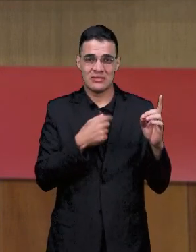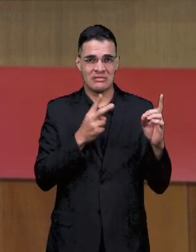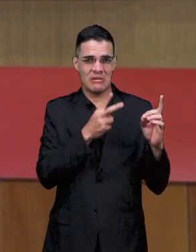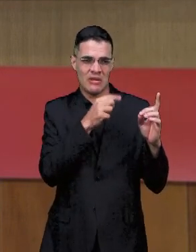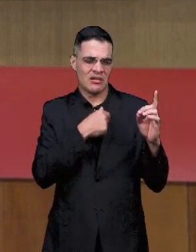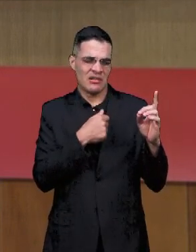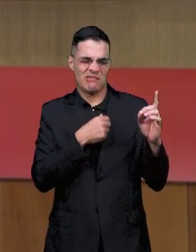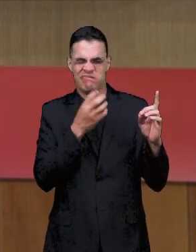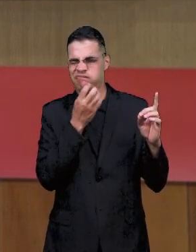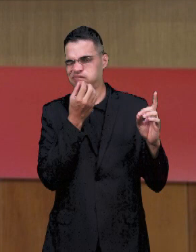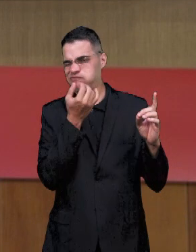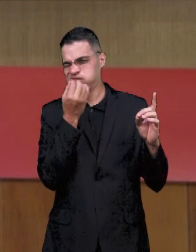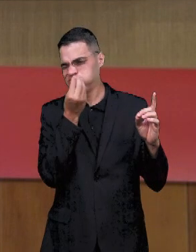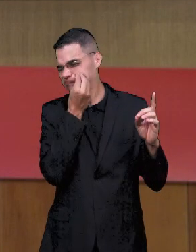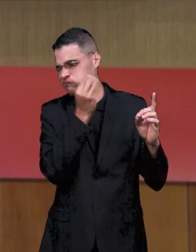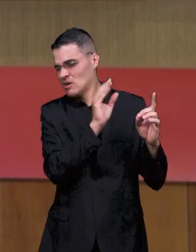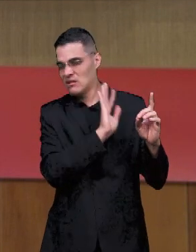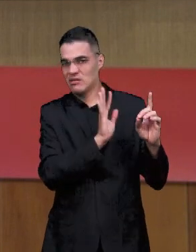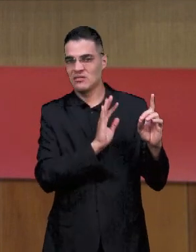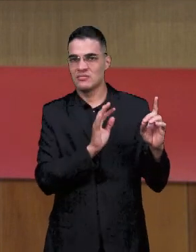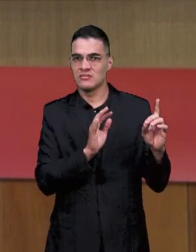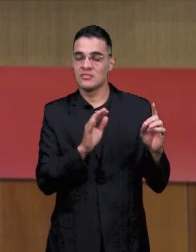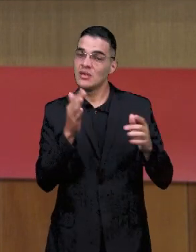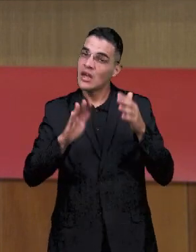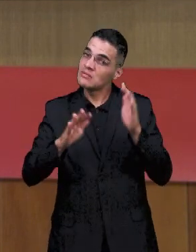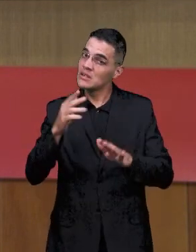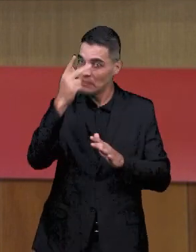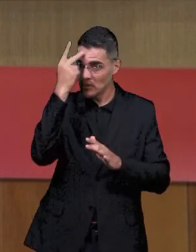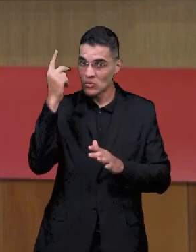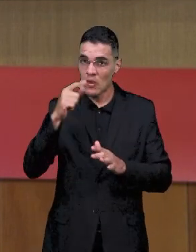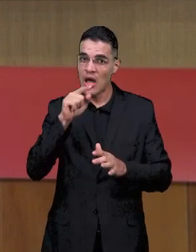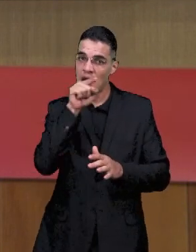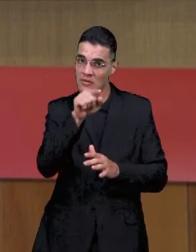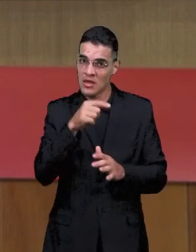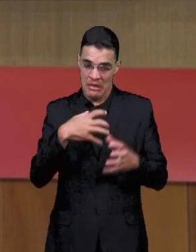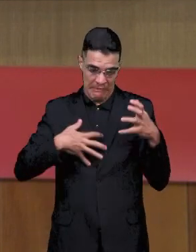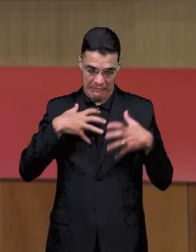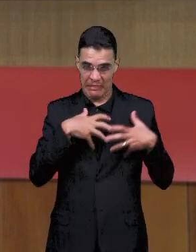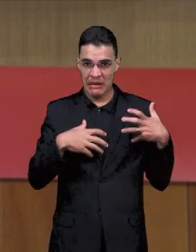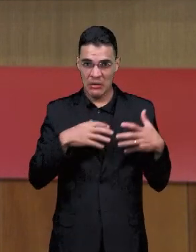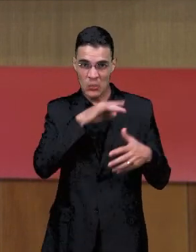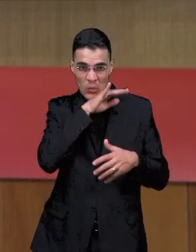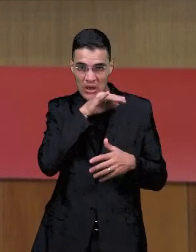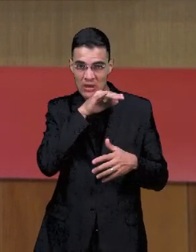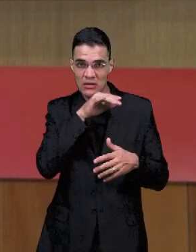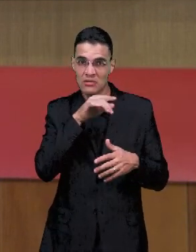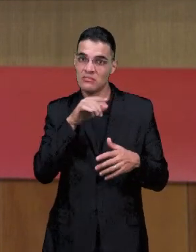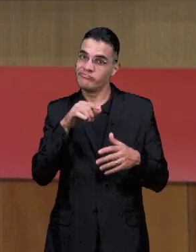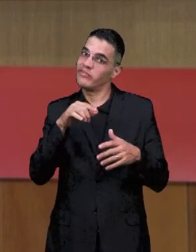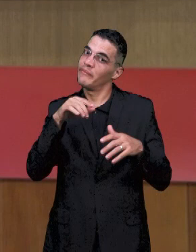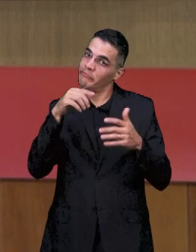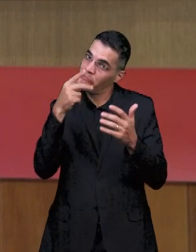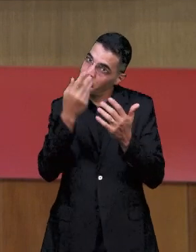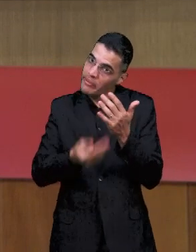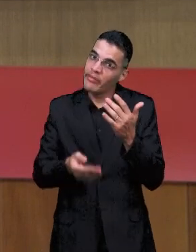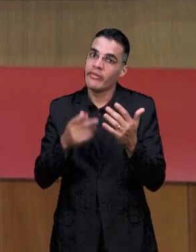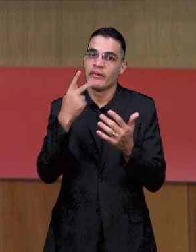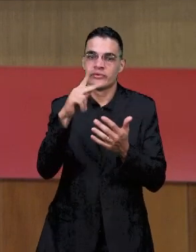это близкий человек, брат, сестра. Но запомните, если Иисус вернется сегодня, а